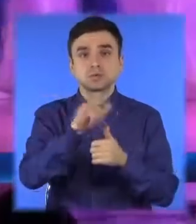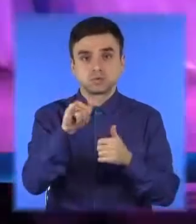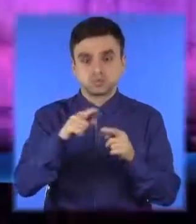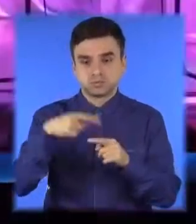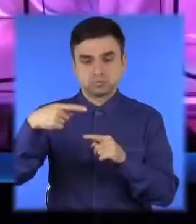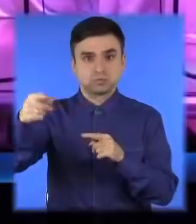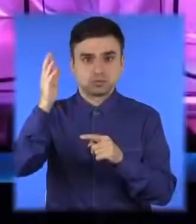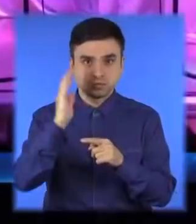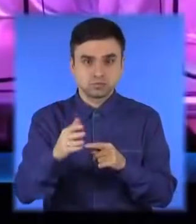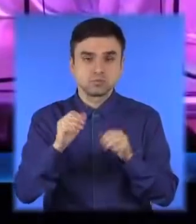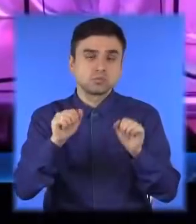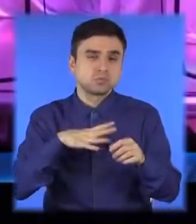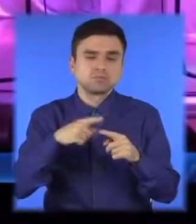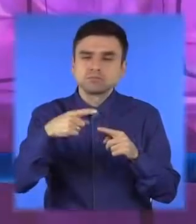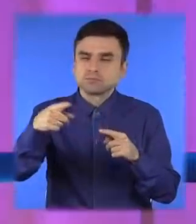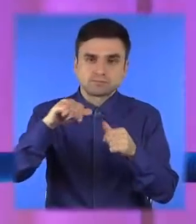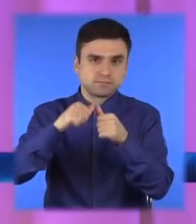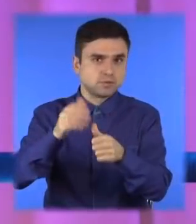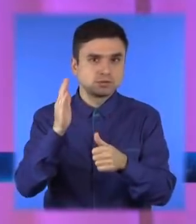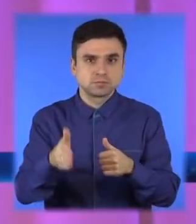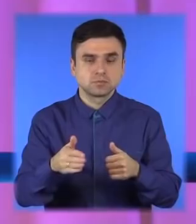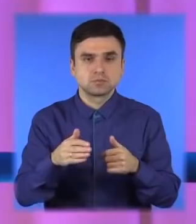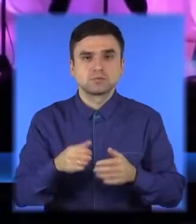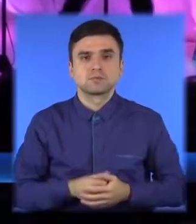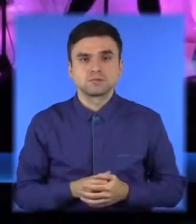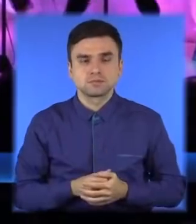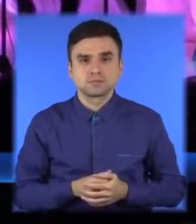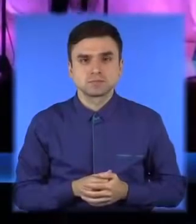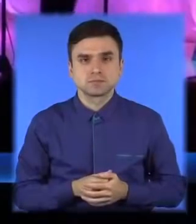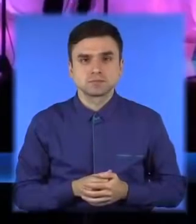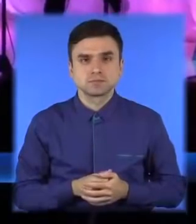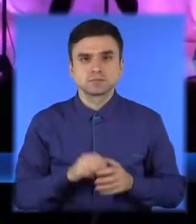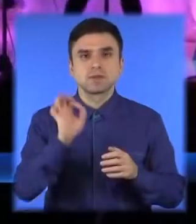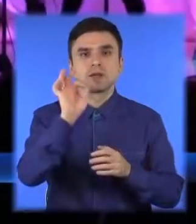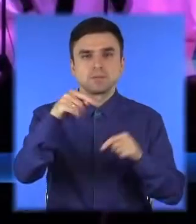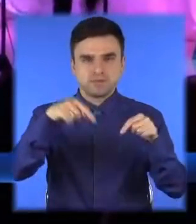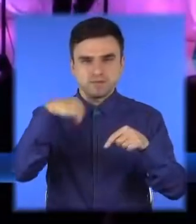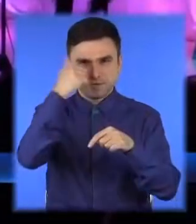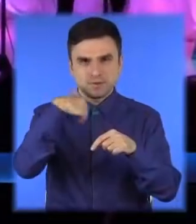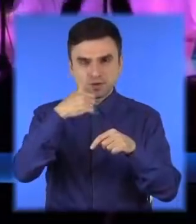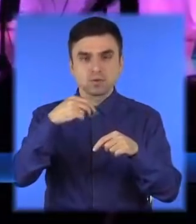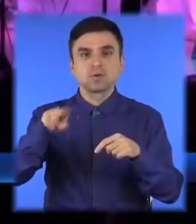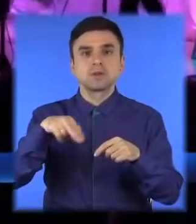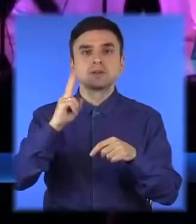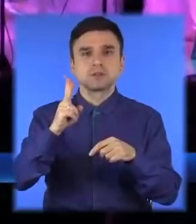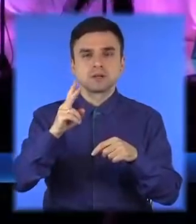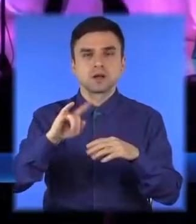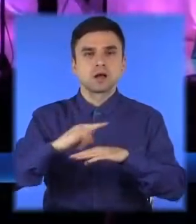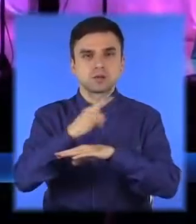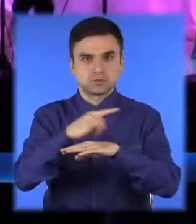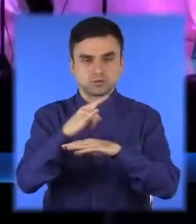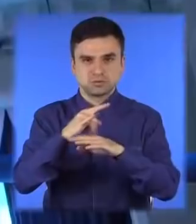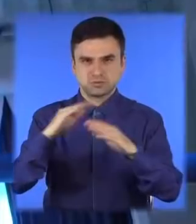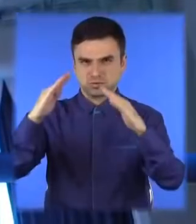це стане доброю традицією мешканців мікрорайону. Нагадаю, цьогоріч перед початком нового творчого сезону Палац культури Карачуни був